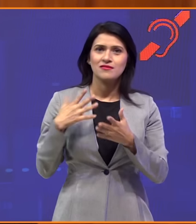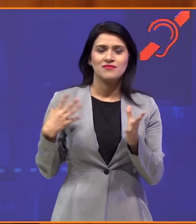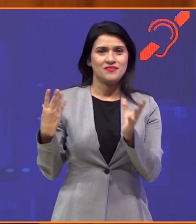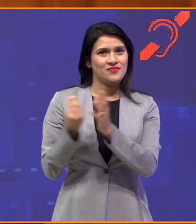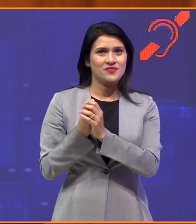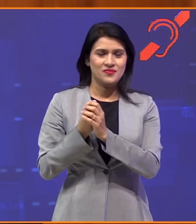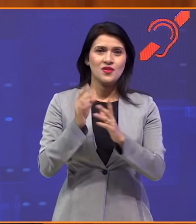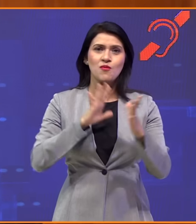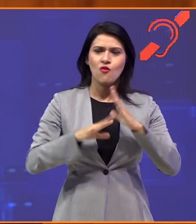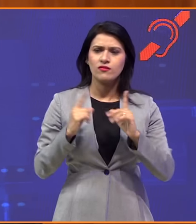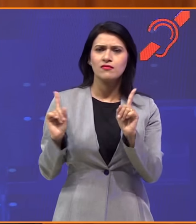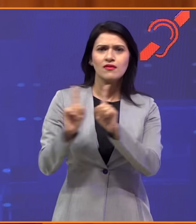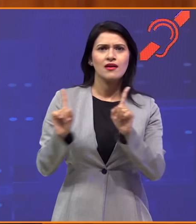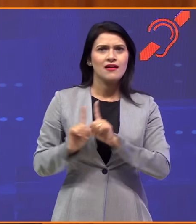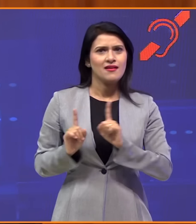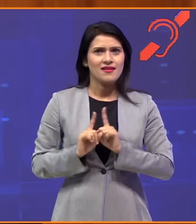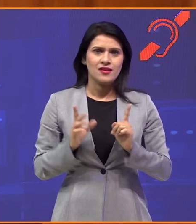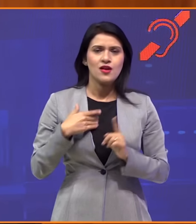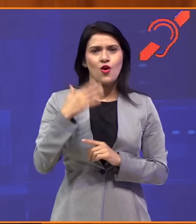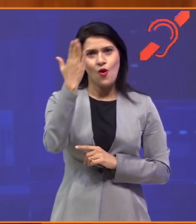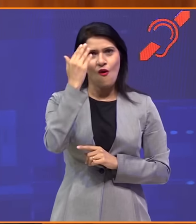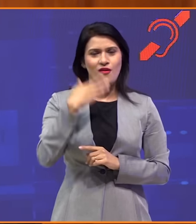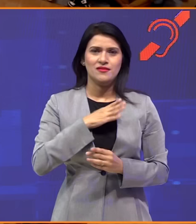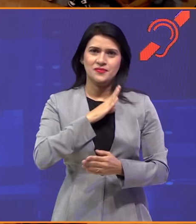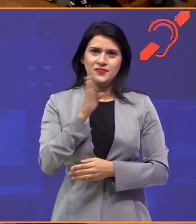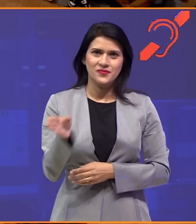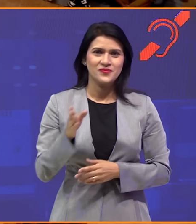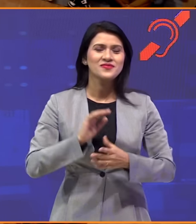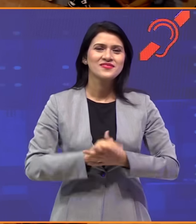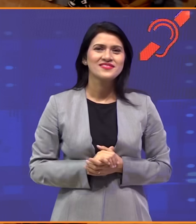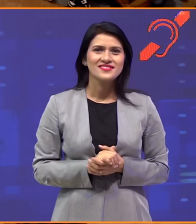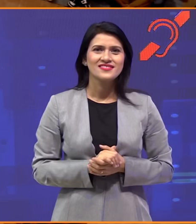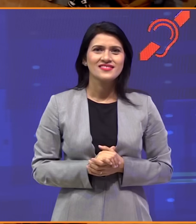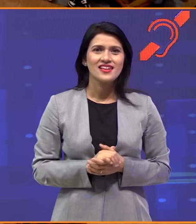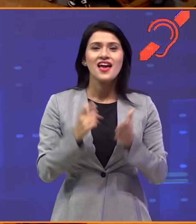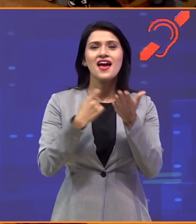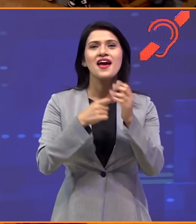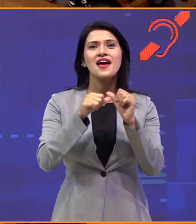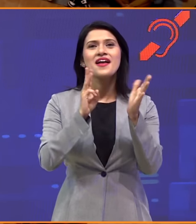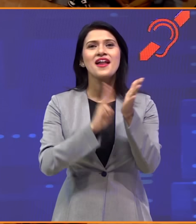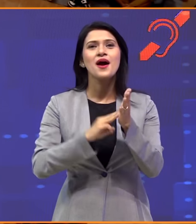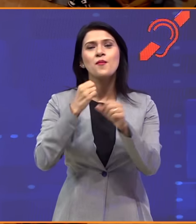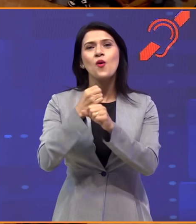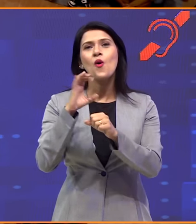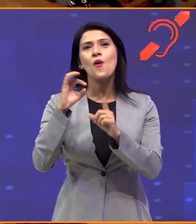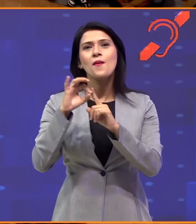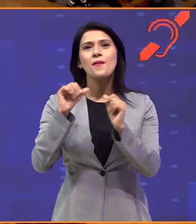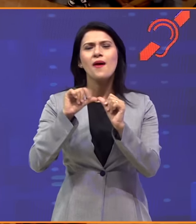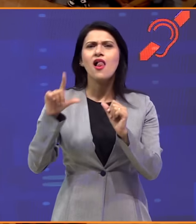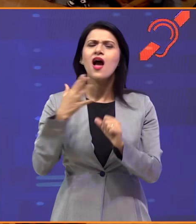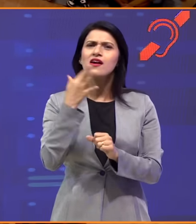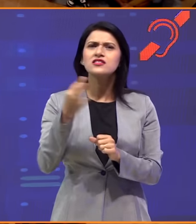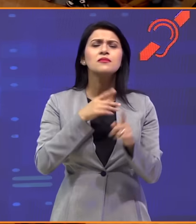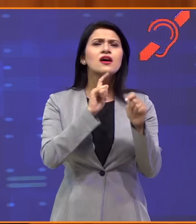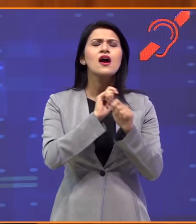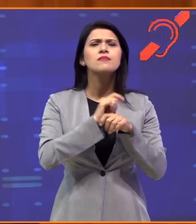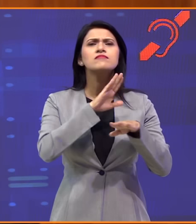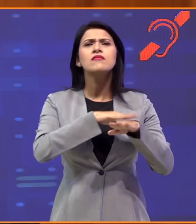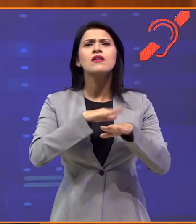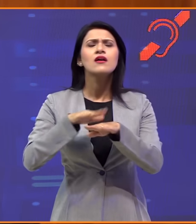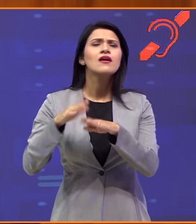थे तो उसके लिए बुलाया गया मुझे और राम गोपाल वर्मा जी ने मुझसे पूछा कि क्याक किया है तुमने मैं बताया कि मैं